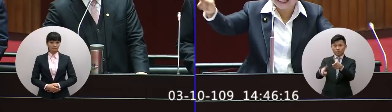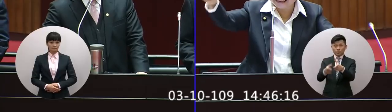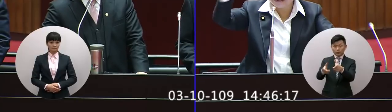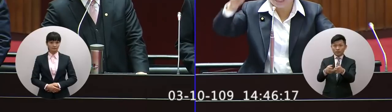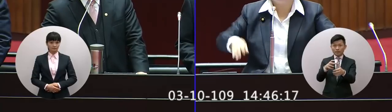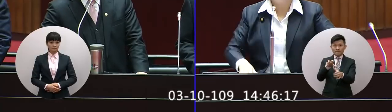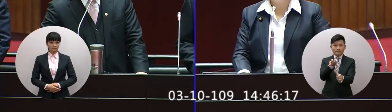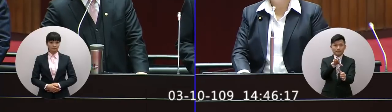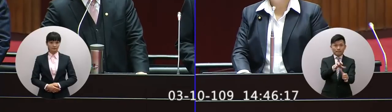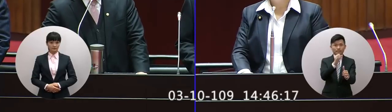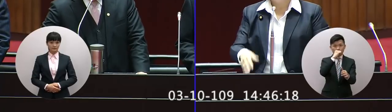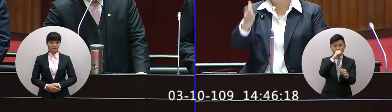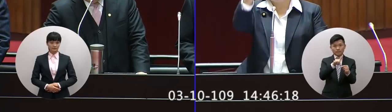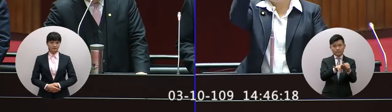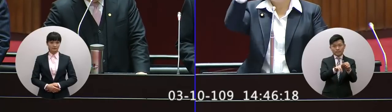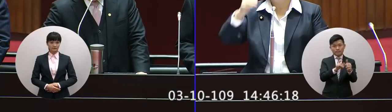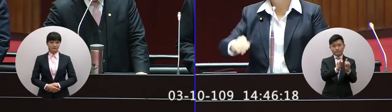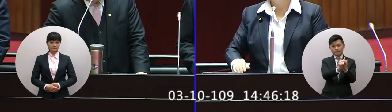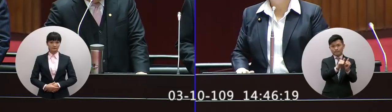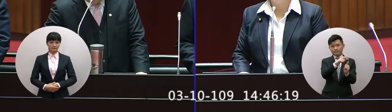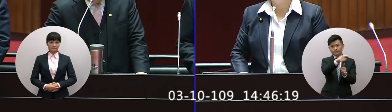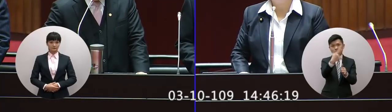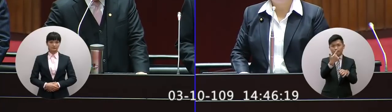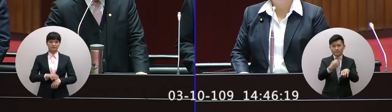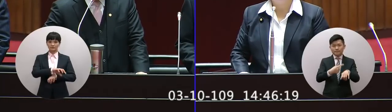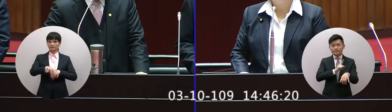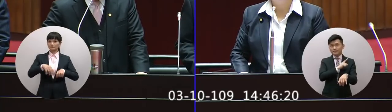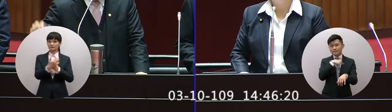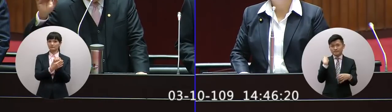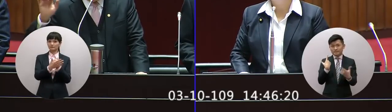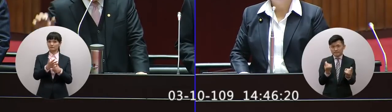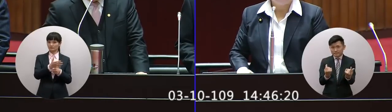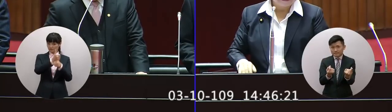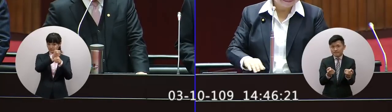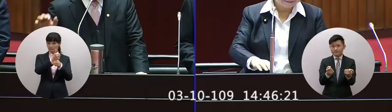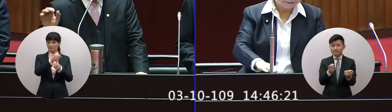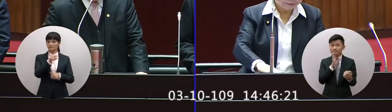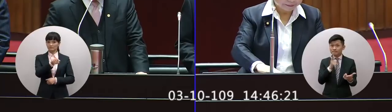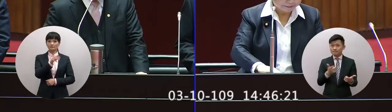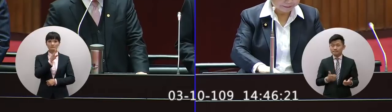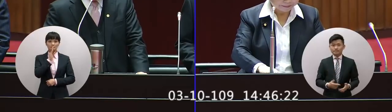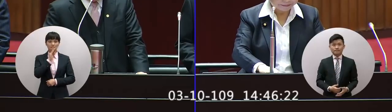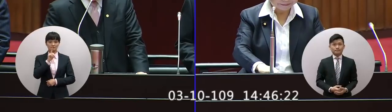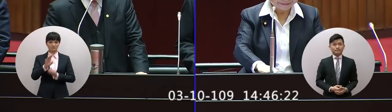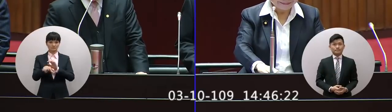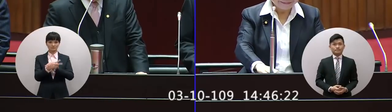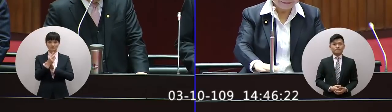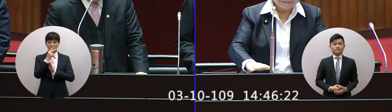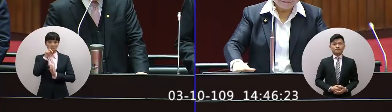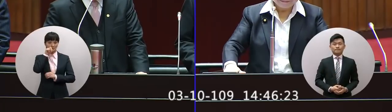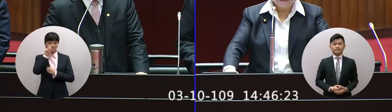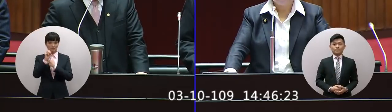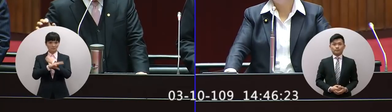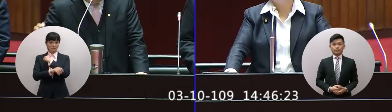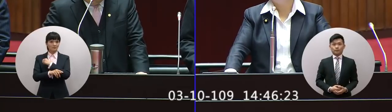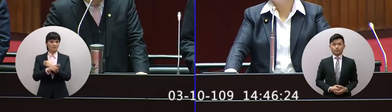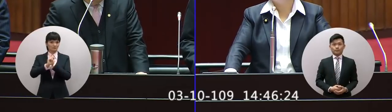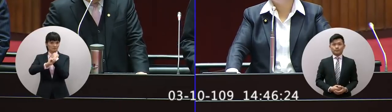慢性自杀。请教院长， 环保署是以空污法的主管机